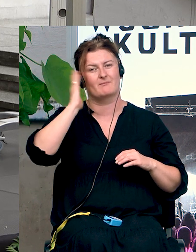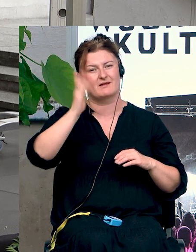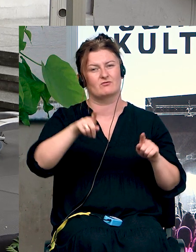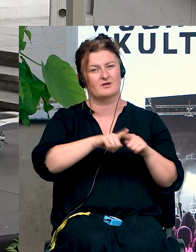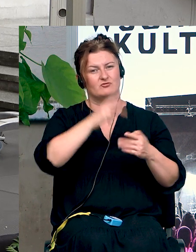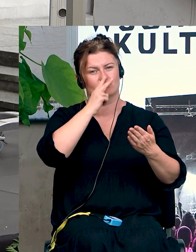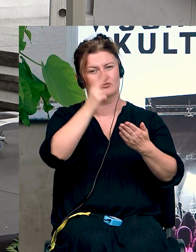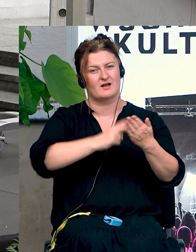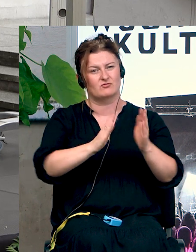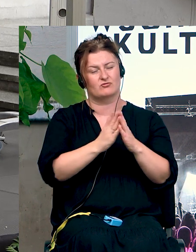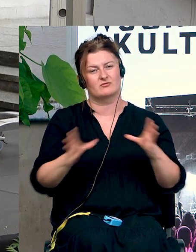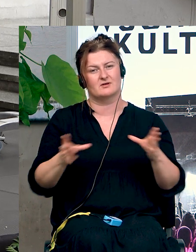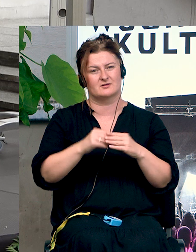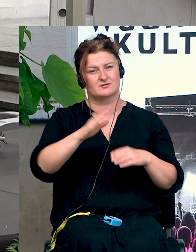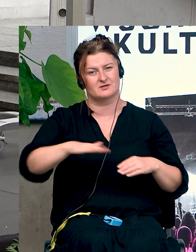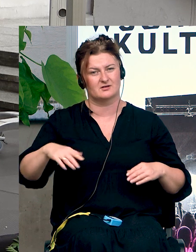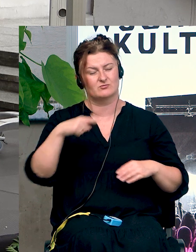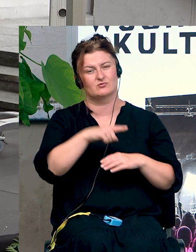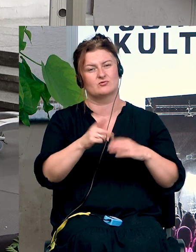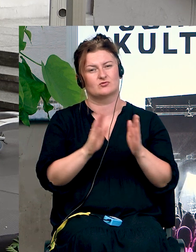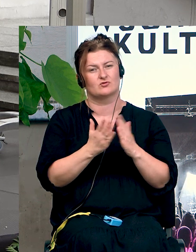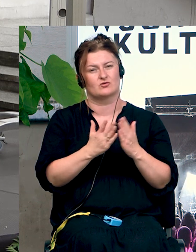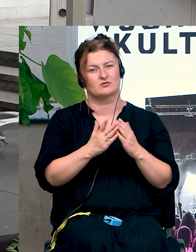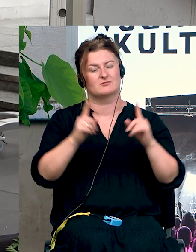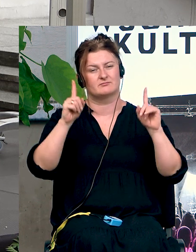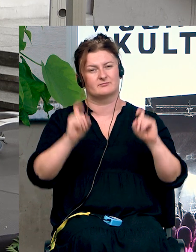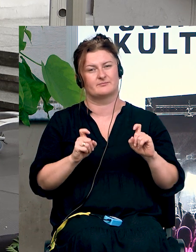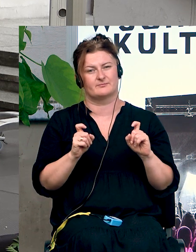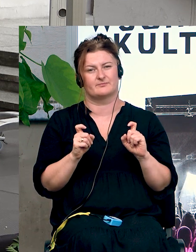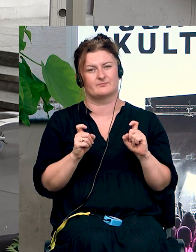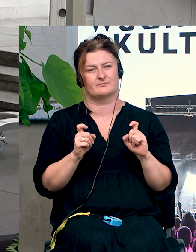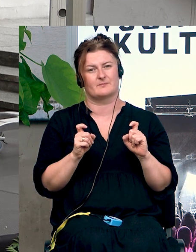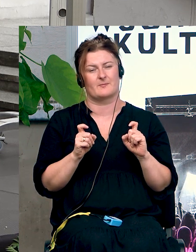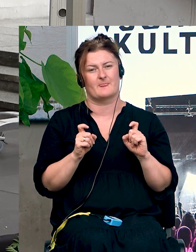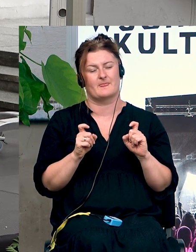з того, читачі її можуть бути ще в тому віці, в якому